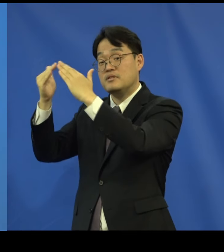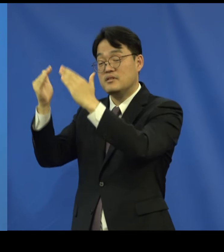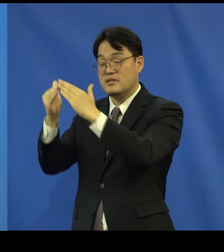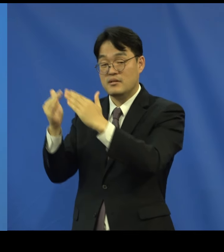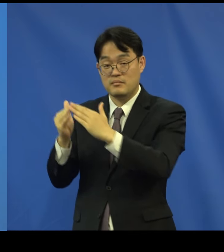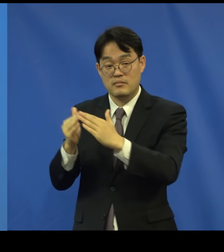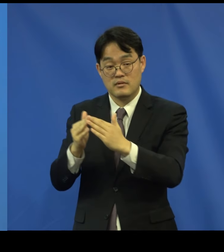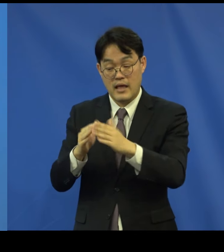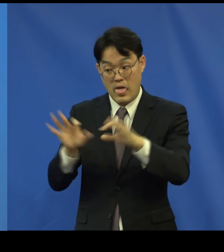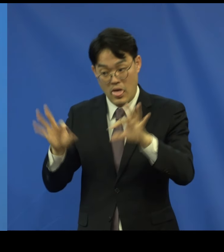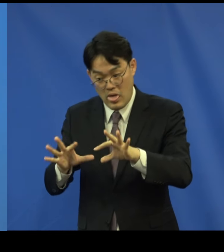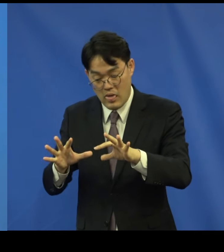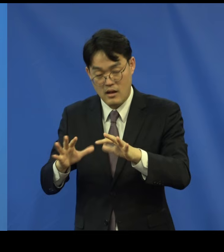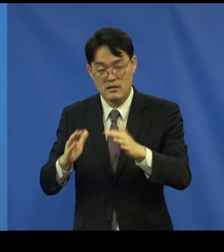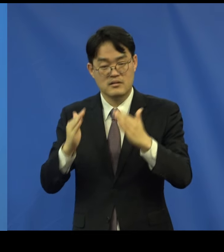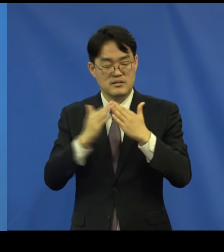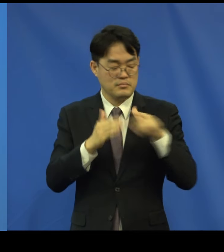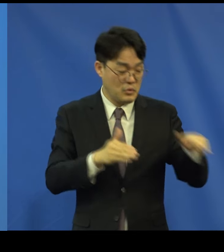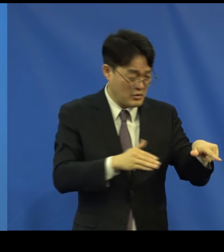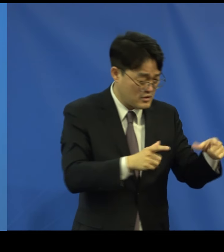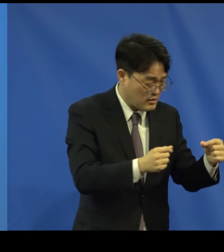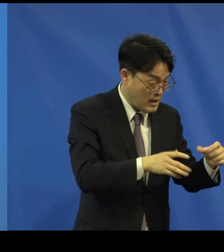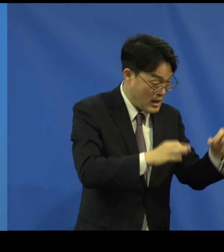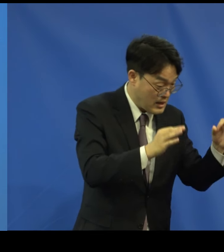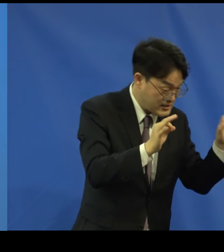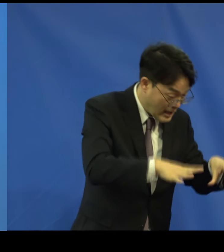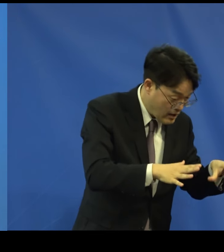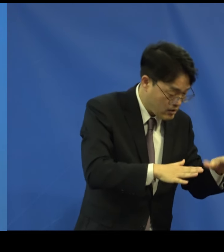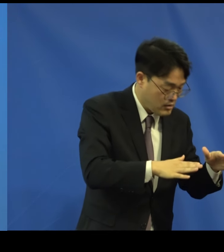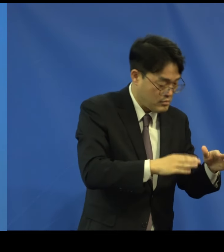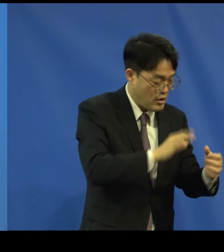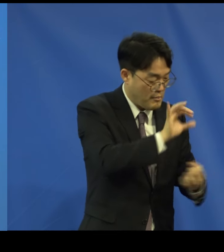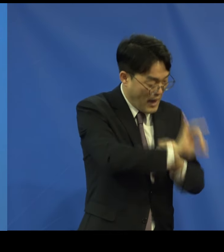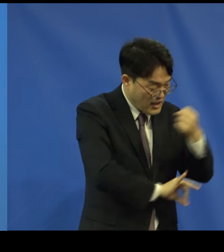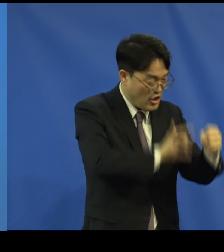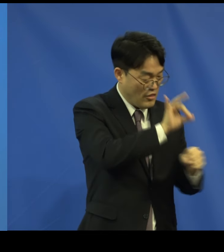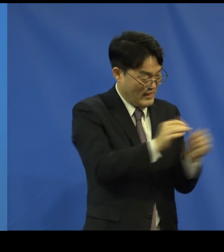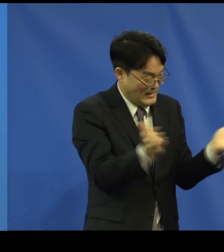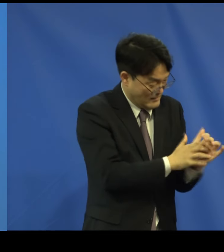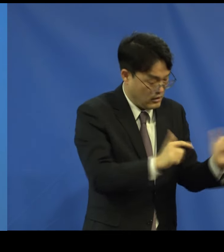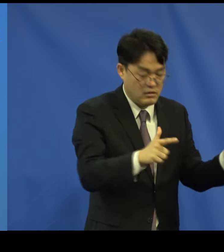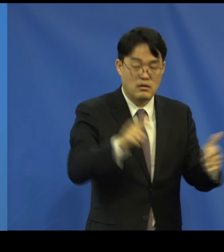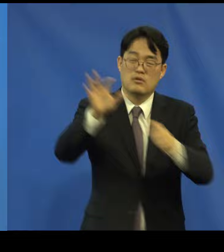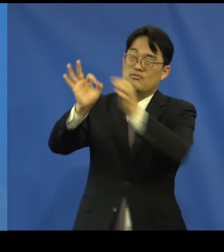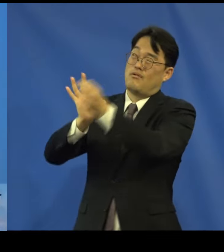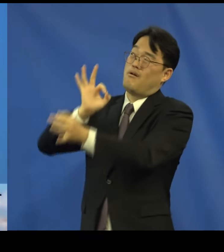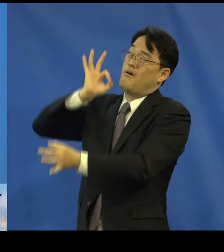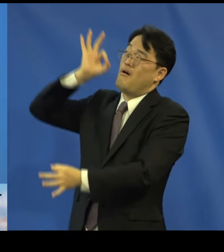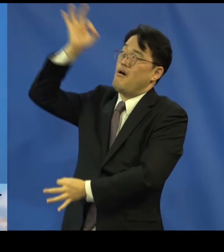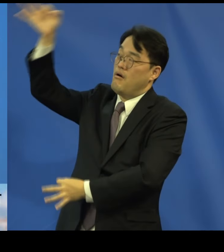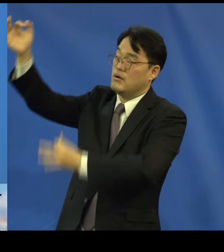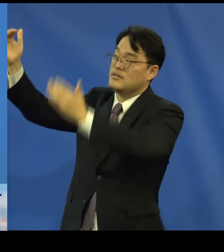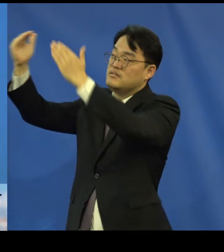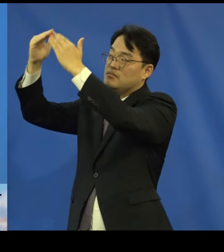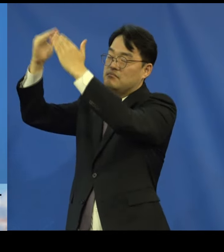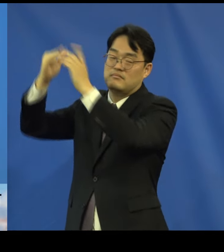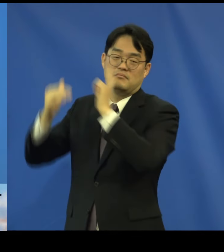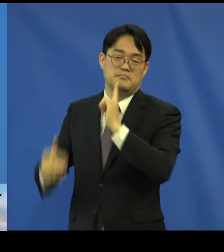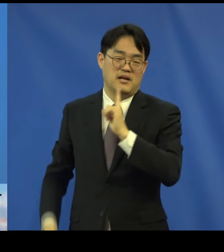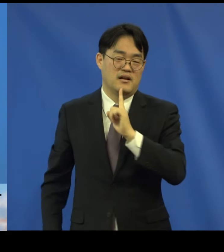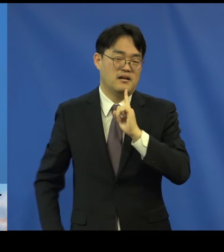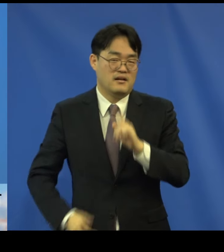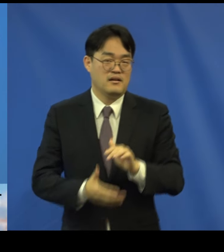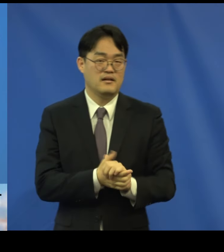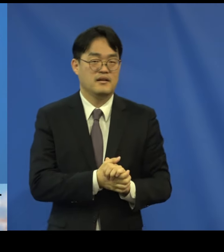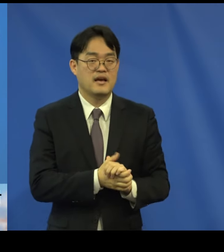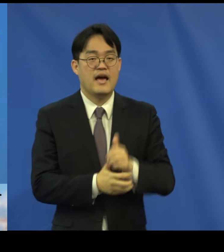집이 필요한 거예요. 아브라함은 그 집을 바라보고 사모하며 살았다고 했습니다. 히브리서 11장 16절을 보면 그들이 이제는 더 나은